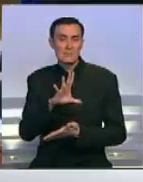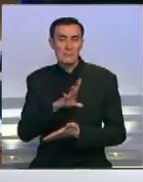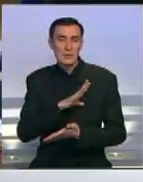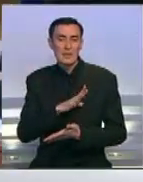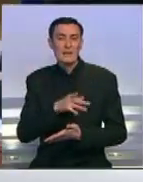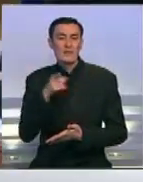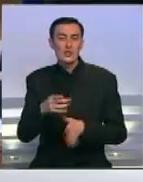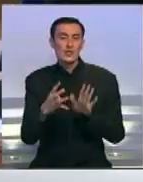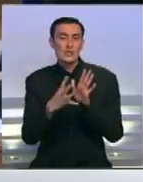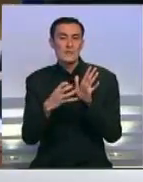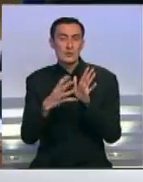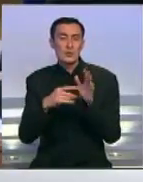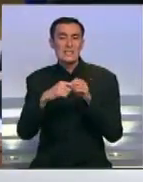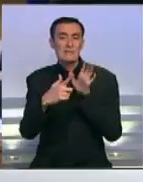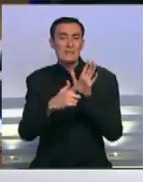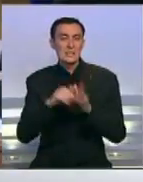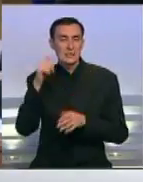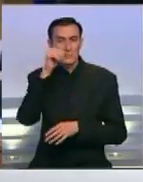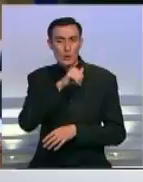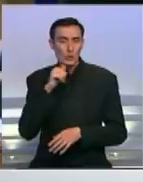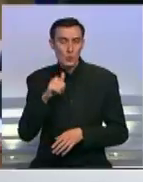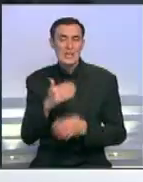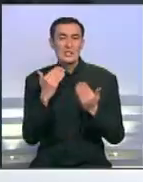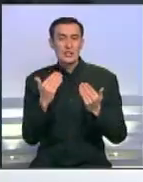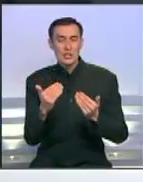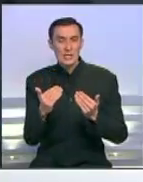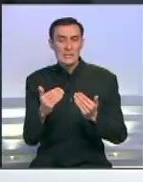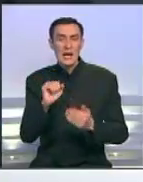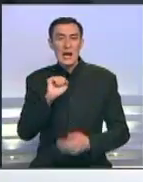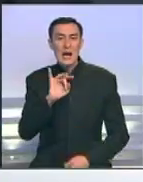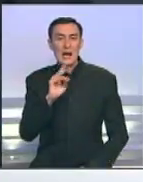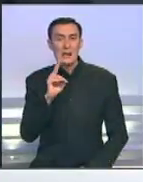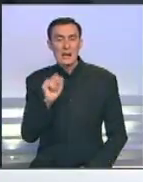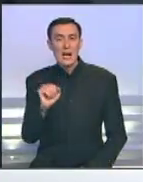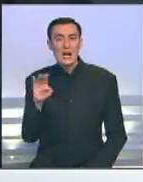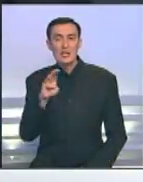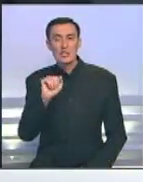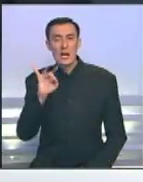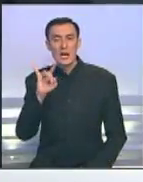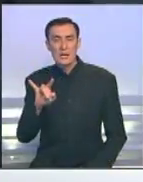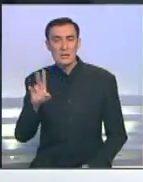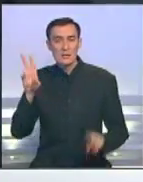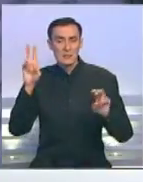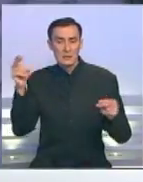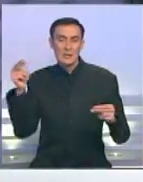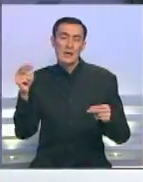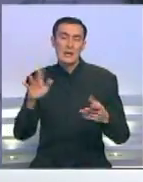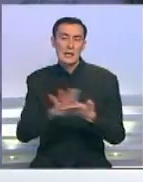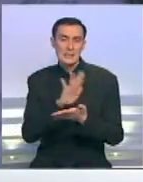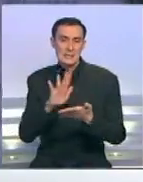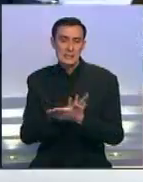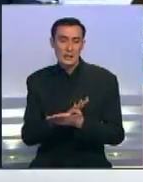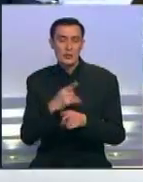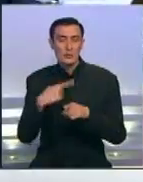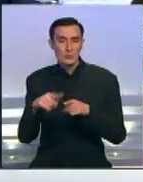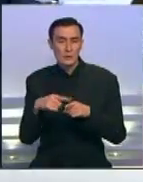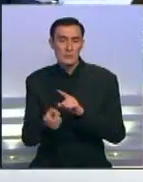свет в 1917 году в Акмоле. Сейчас «Арка Ажара» на пороге перемен.